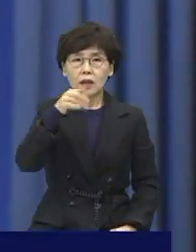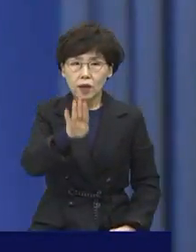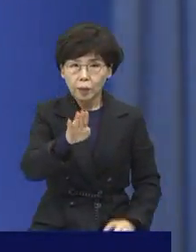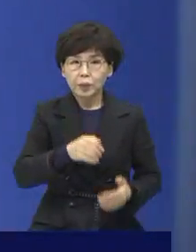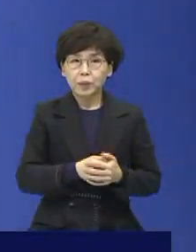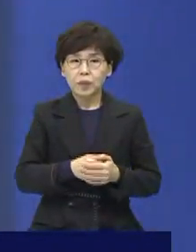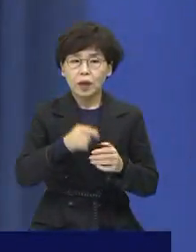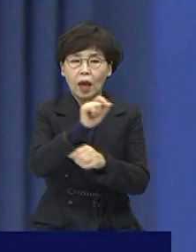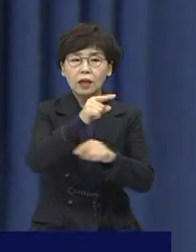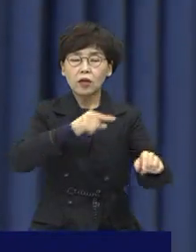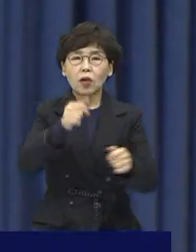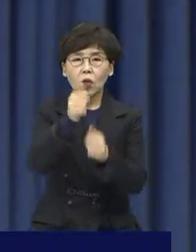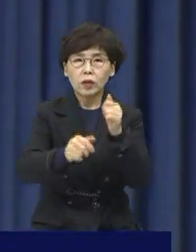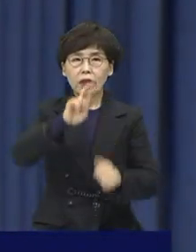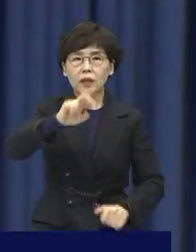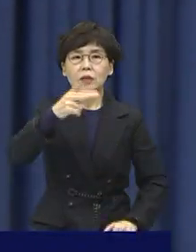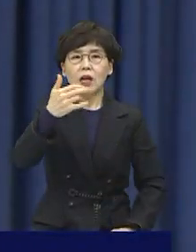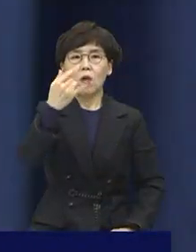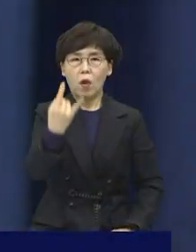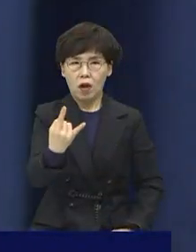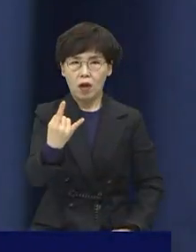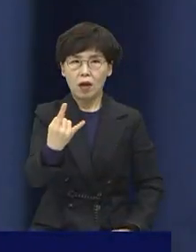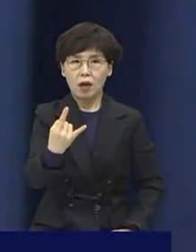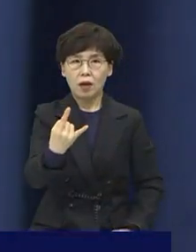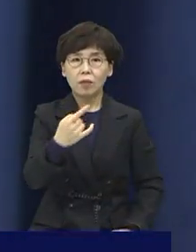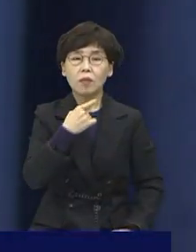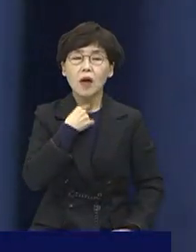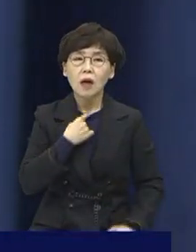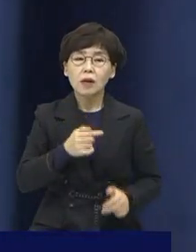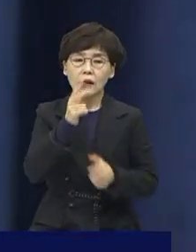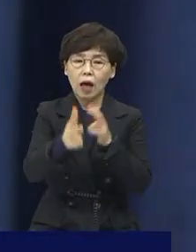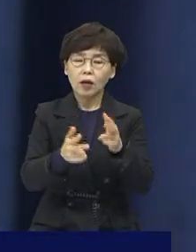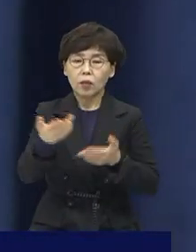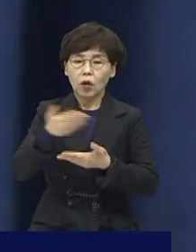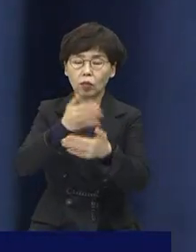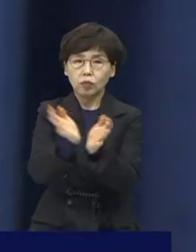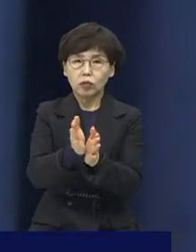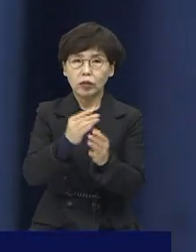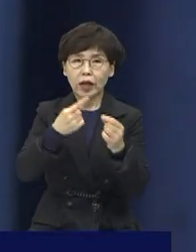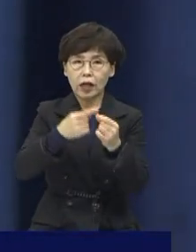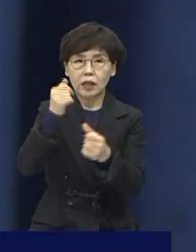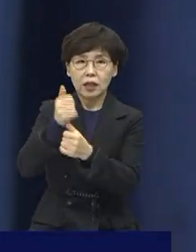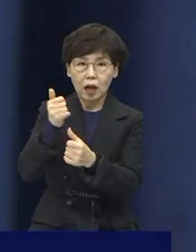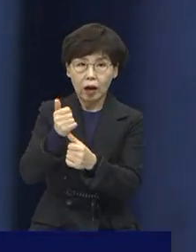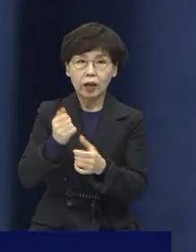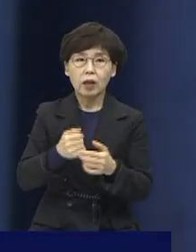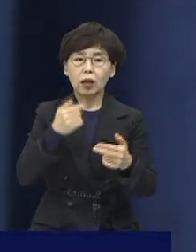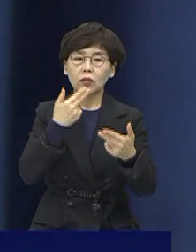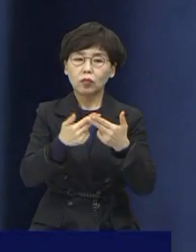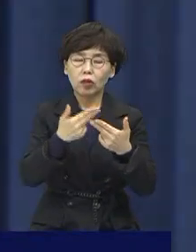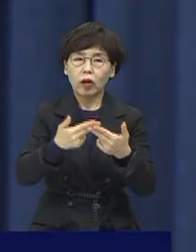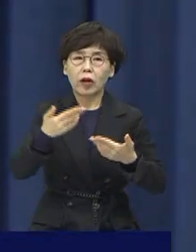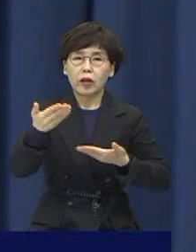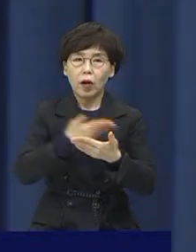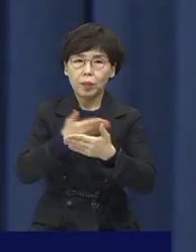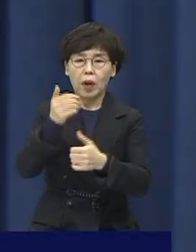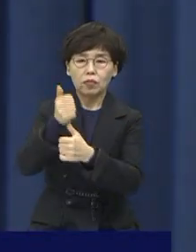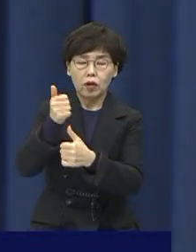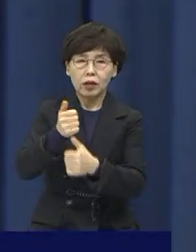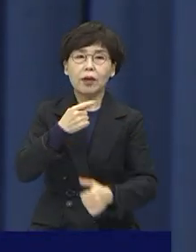정책실장은 행정고시 27회 출신으로 산업통상자원부 1차관과 한국무역협회 상근 부회장을